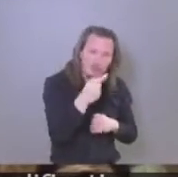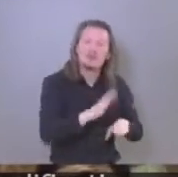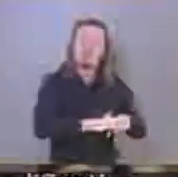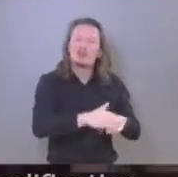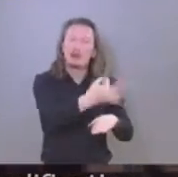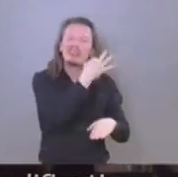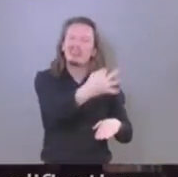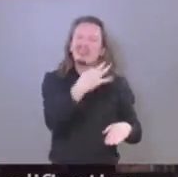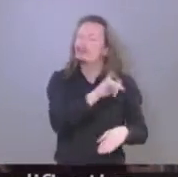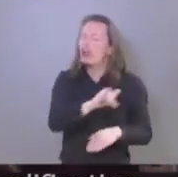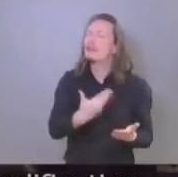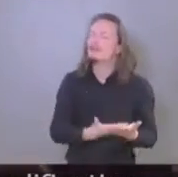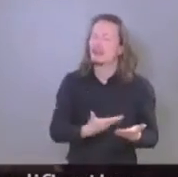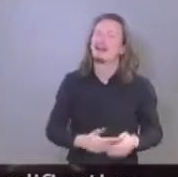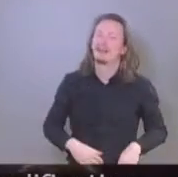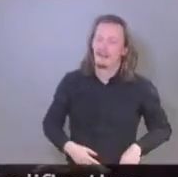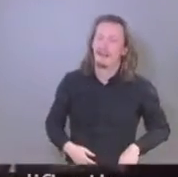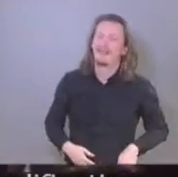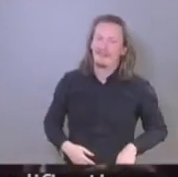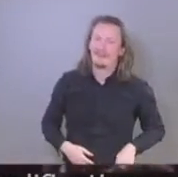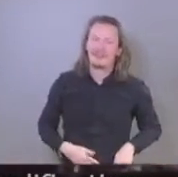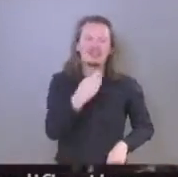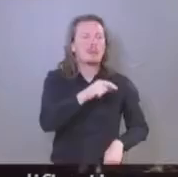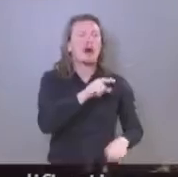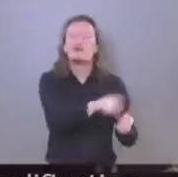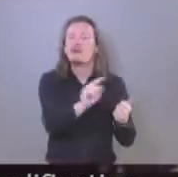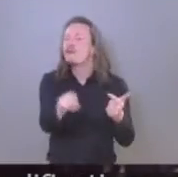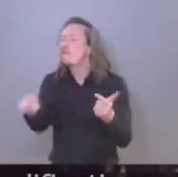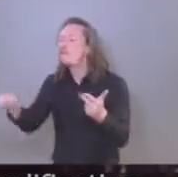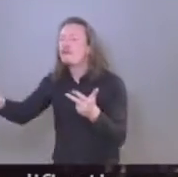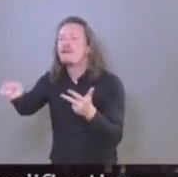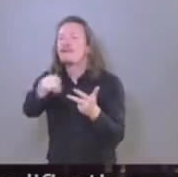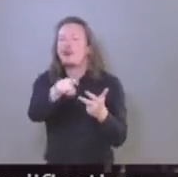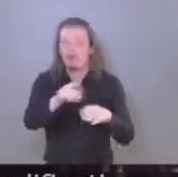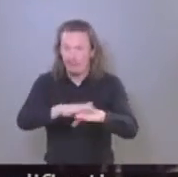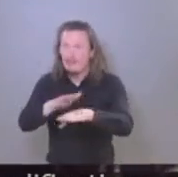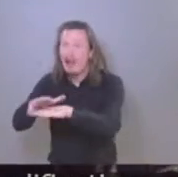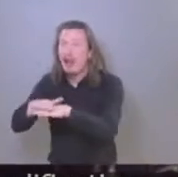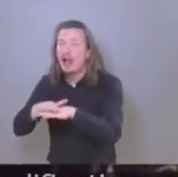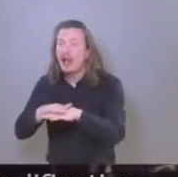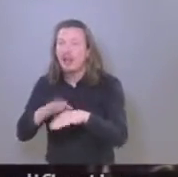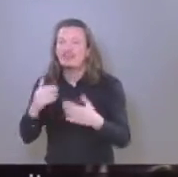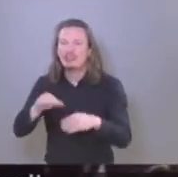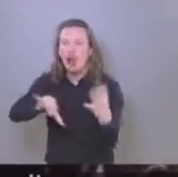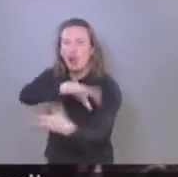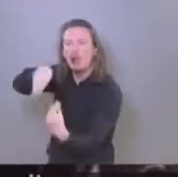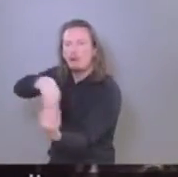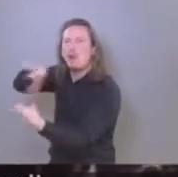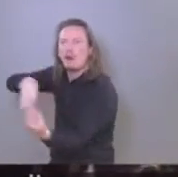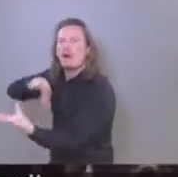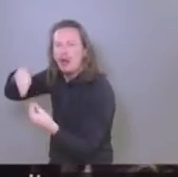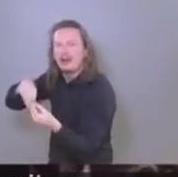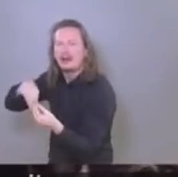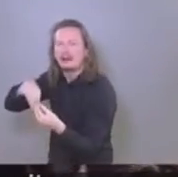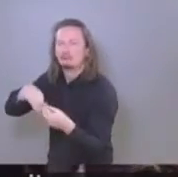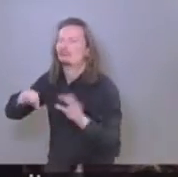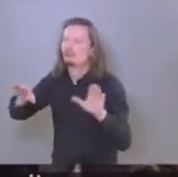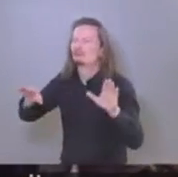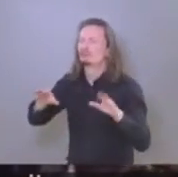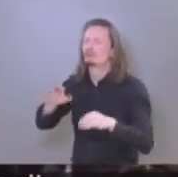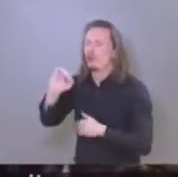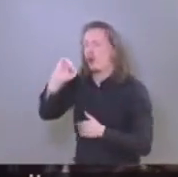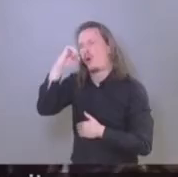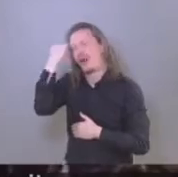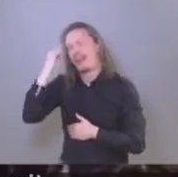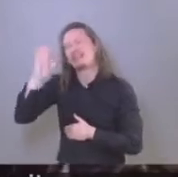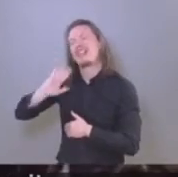ça. Il ne vient pas dire aux gens, écoutez, vous là, vous avez déjà été arnaqué, eh bien, vous allez regretter votre